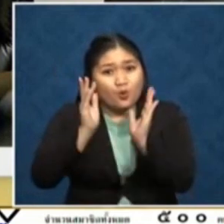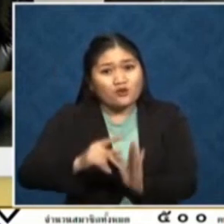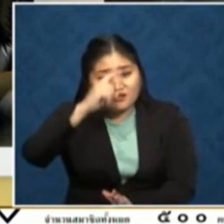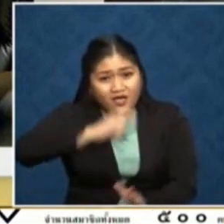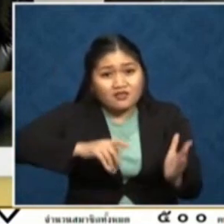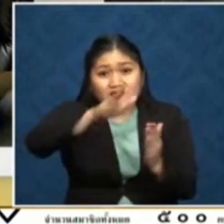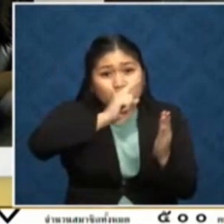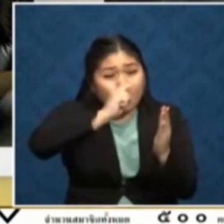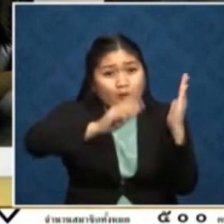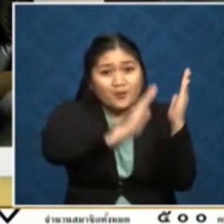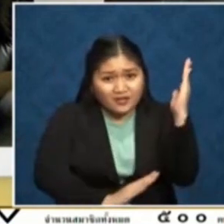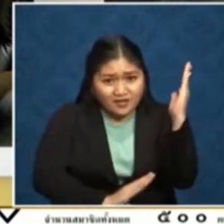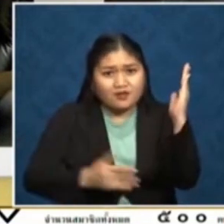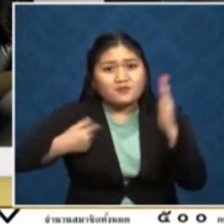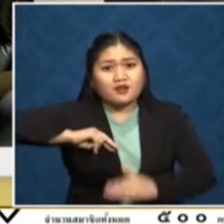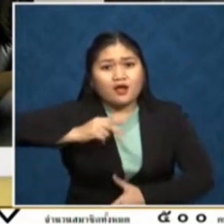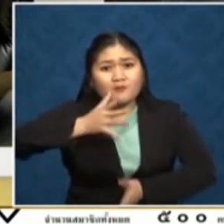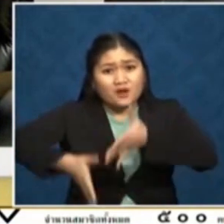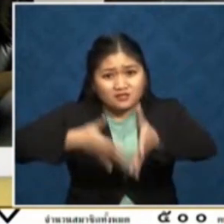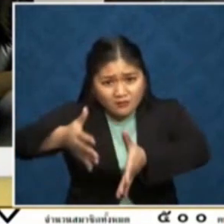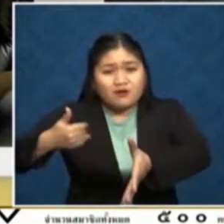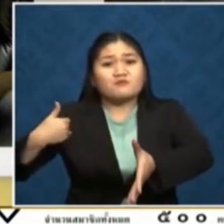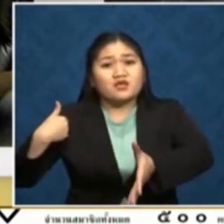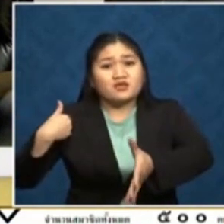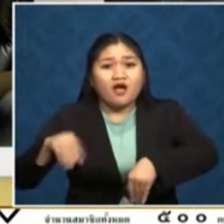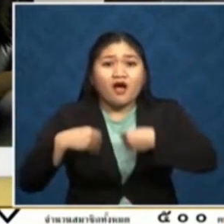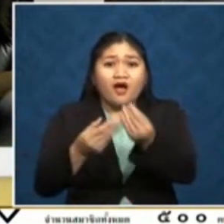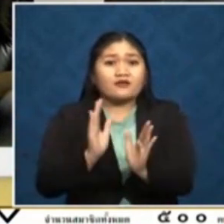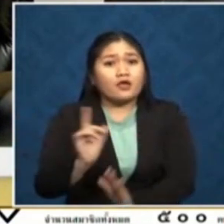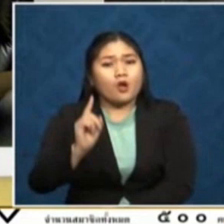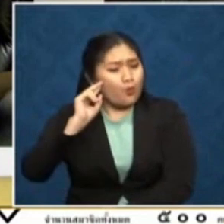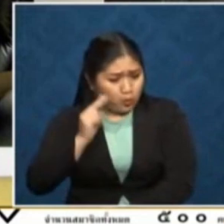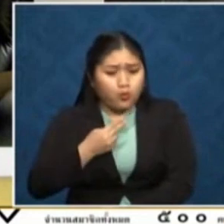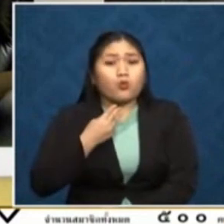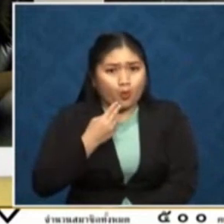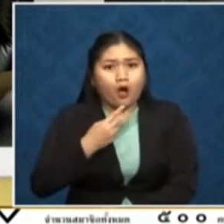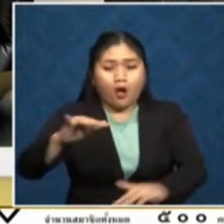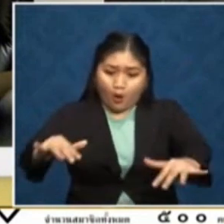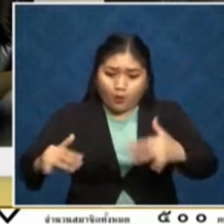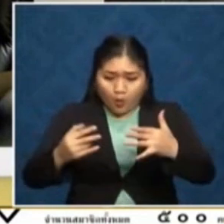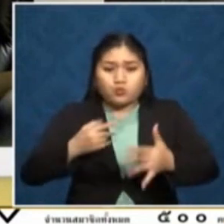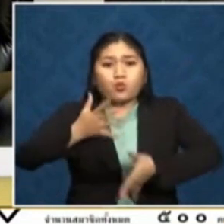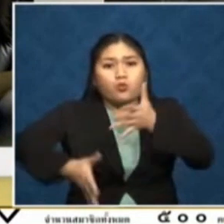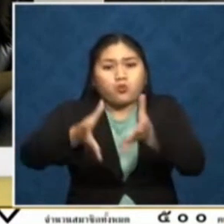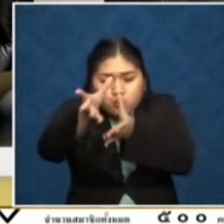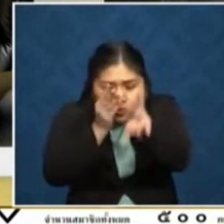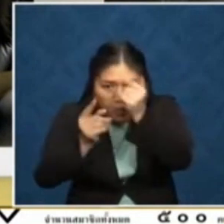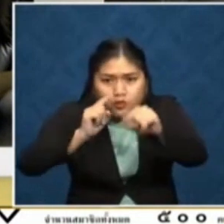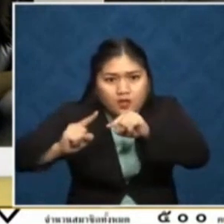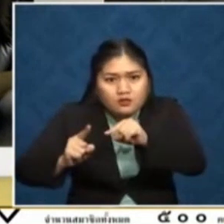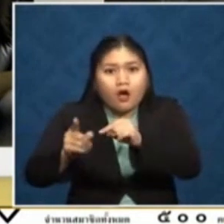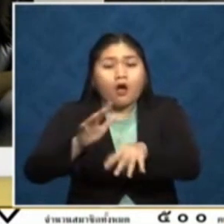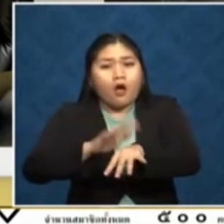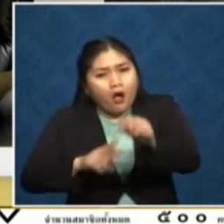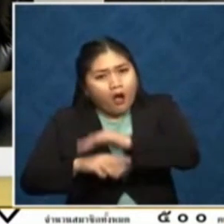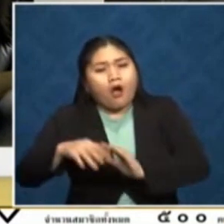ผู้พิการทางการได้ยินนะครับในประเทศไทยมีอยู่2ล้านคนนับเป็น 3% ของคนไทยทั้งหมดนะ